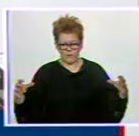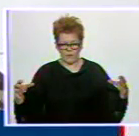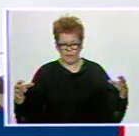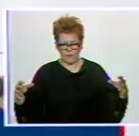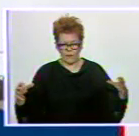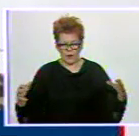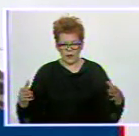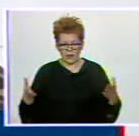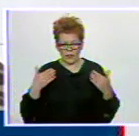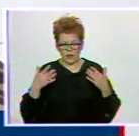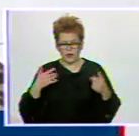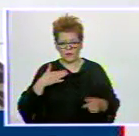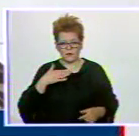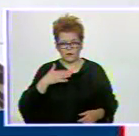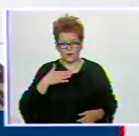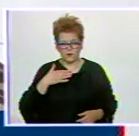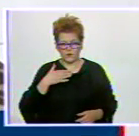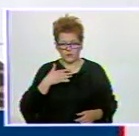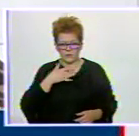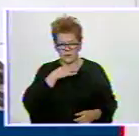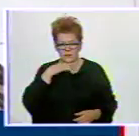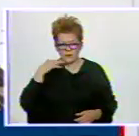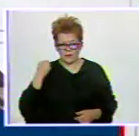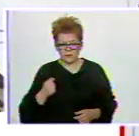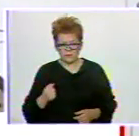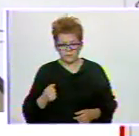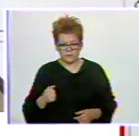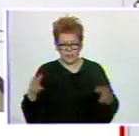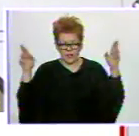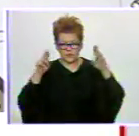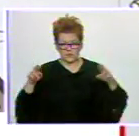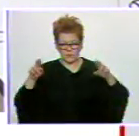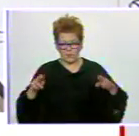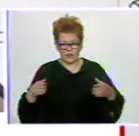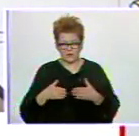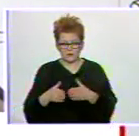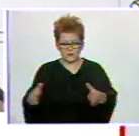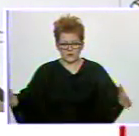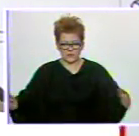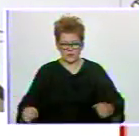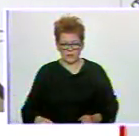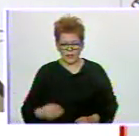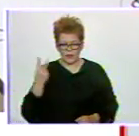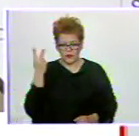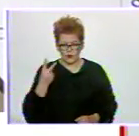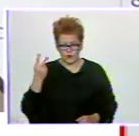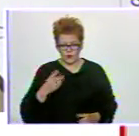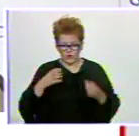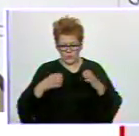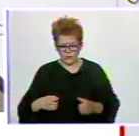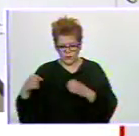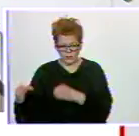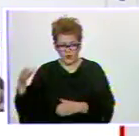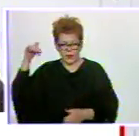să dezvoltăm și acest sector. Craiova, după cum bine știți, are două sectoare, planorism